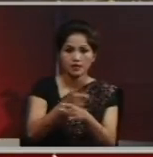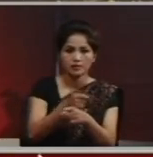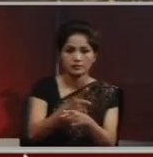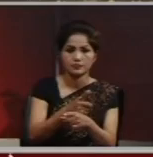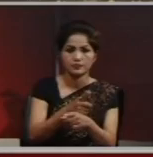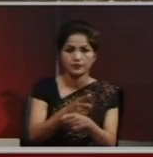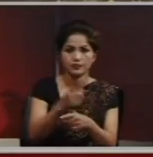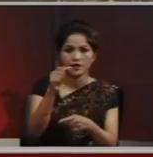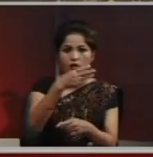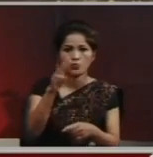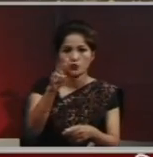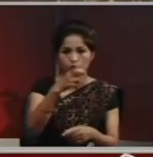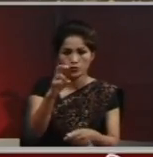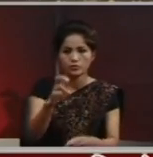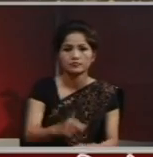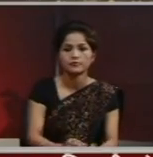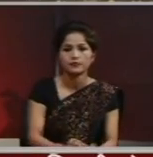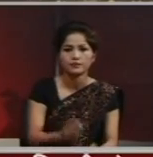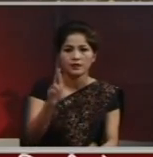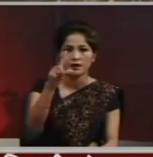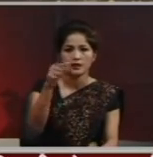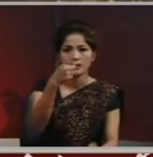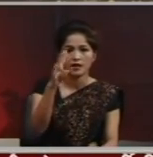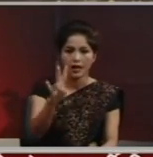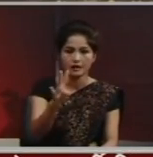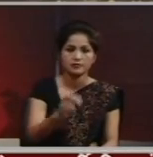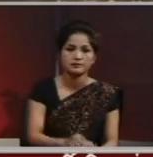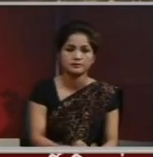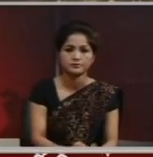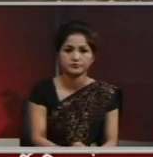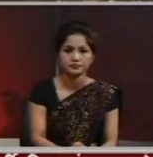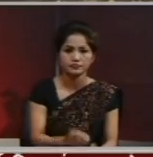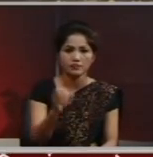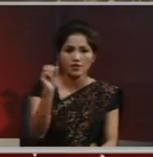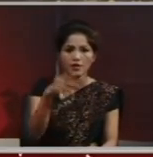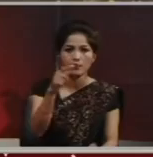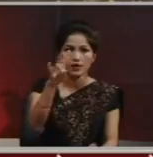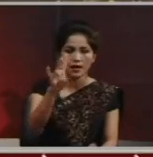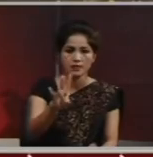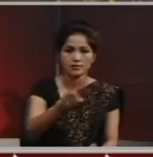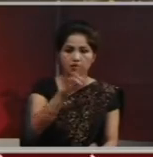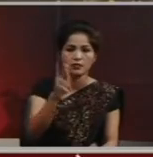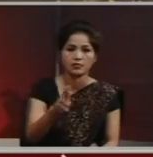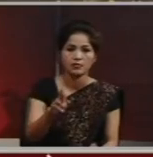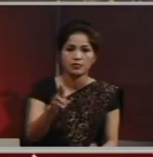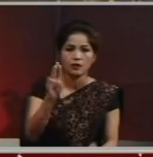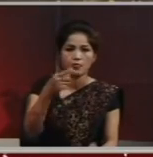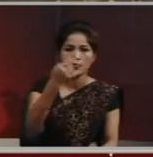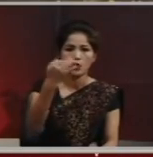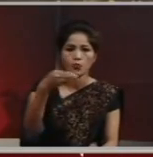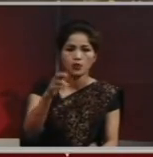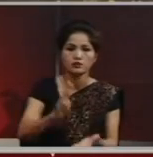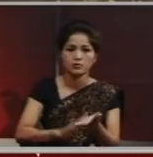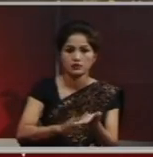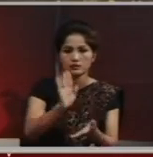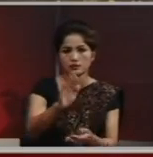डाक्टर कुमुद काफले, राकेश श्रीवास्तव, प्रकाश सायमी र मनोहर गुप्ता सदस्य